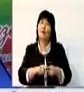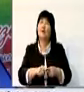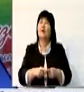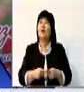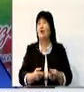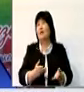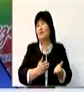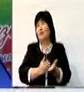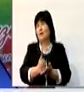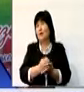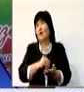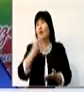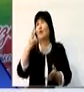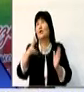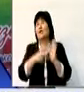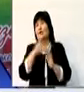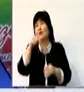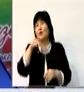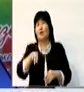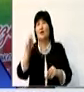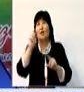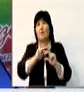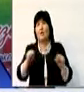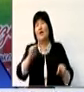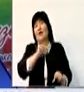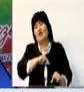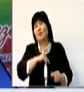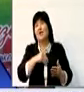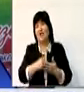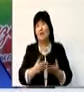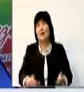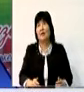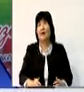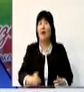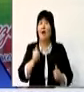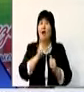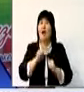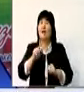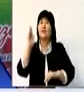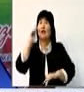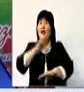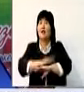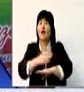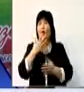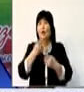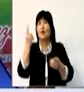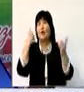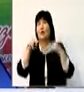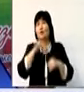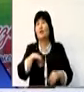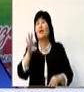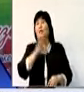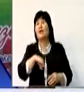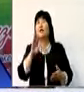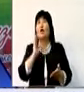күректей 38 жыл осы мектепте еңбек етіппін. Әр кез сабағыма өзімнің шығармашылық жұмысын пайдалана